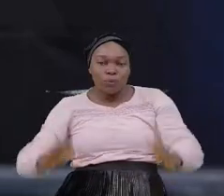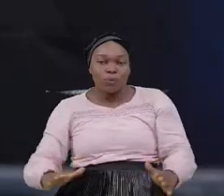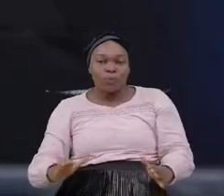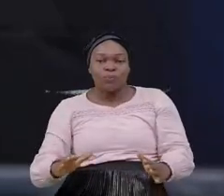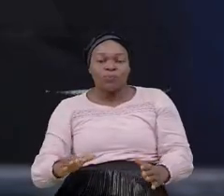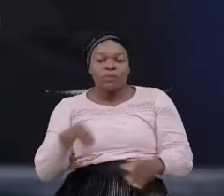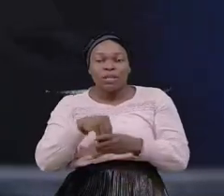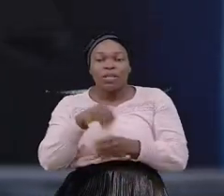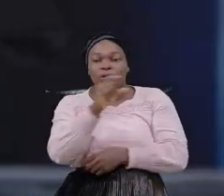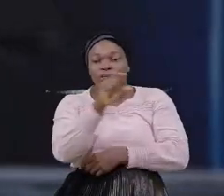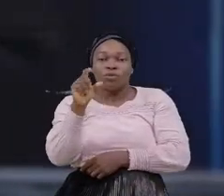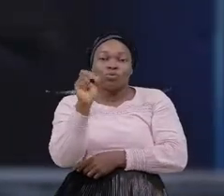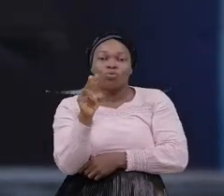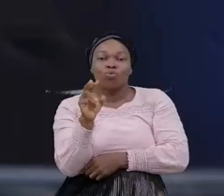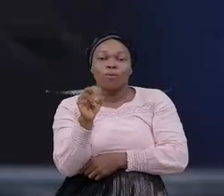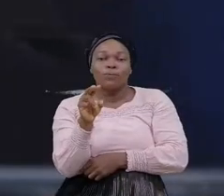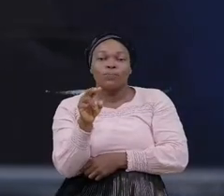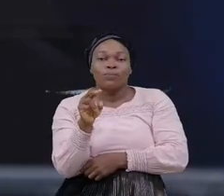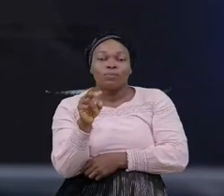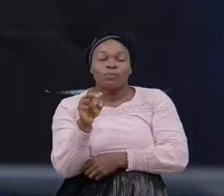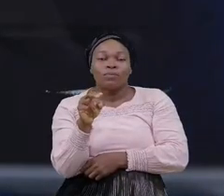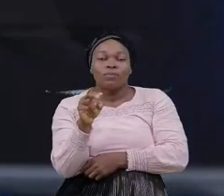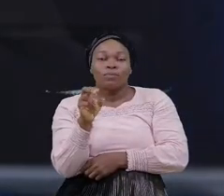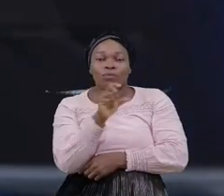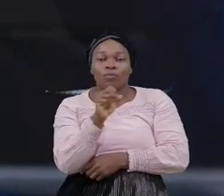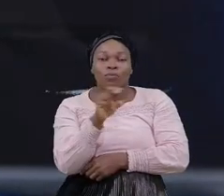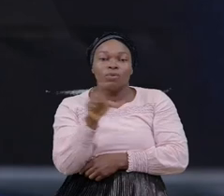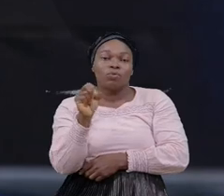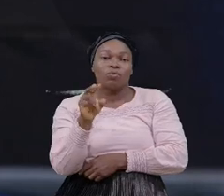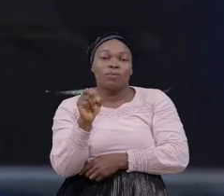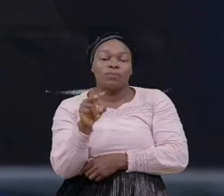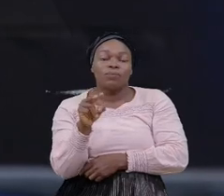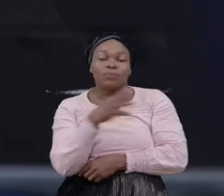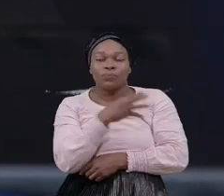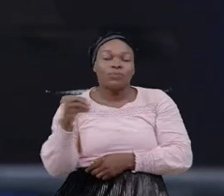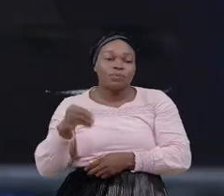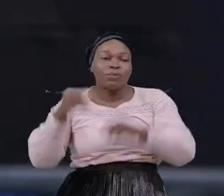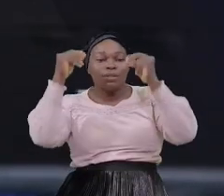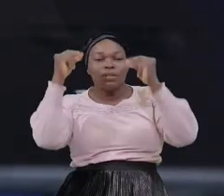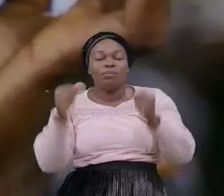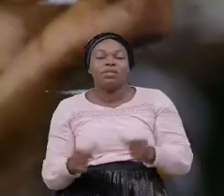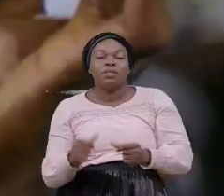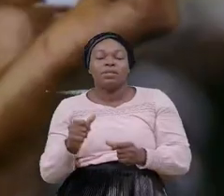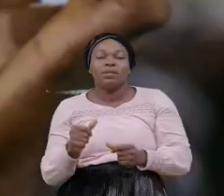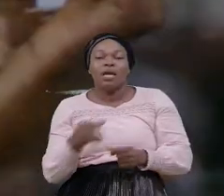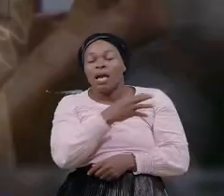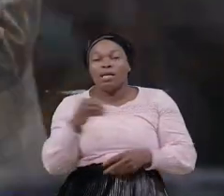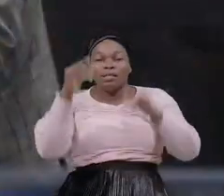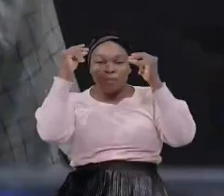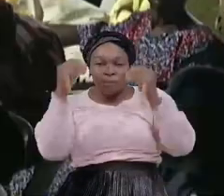Voilà le verset 12. Et à l'instant, quelqu'un crie à l'instant.